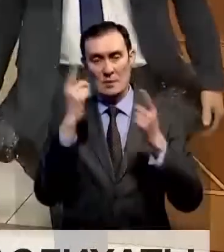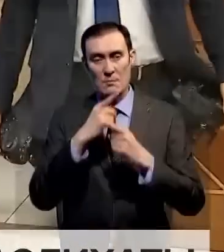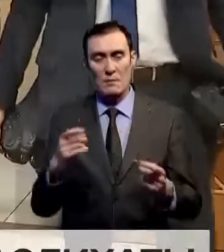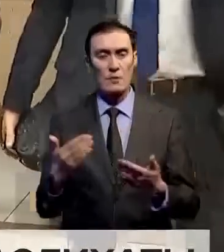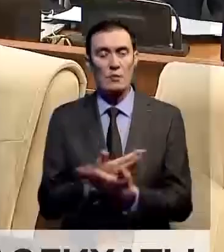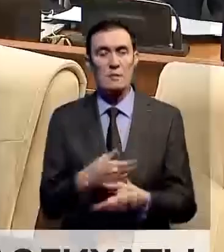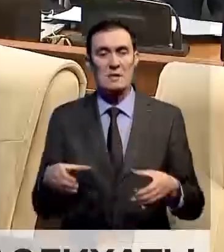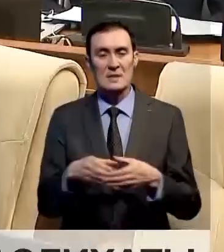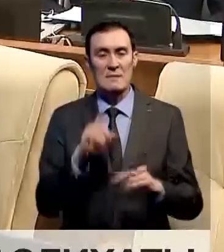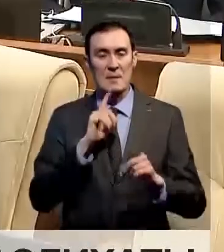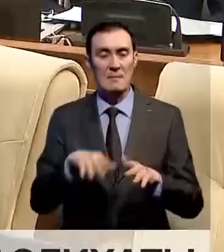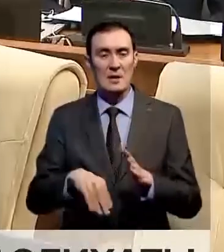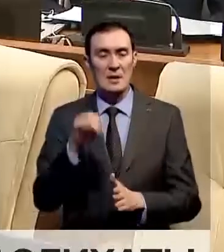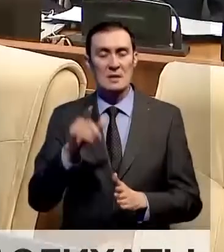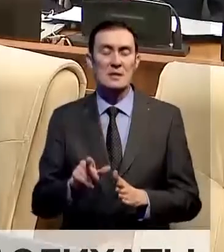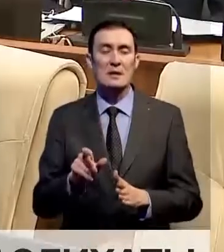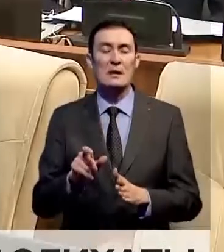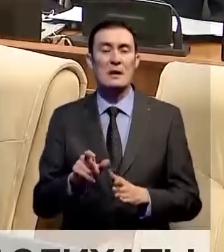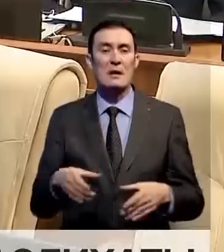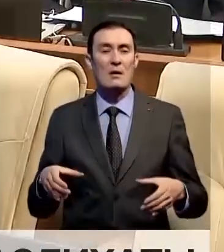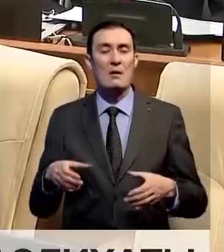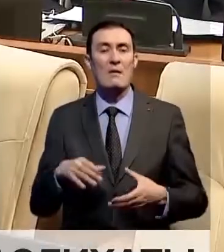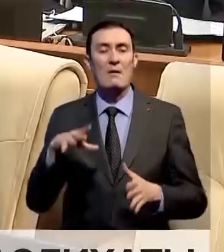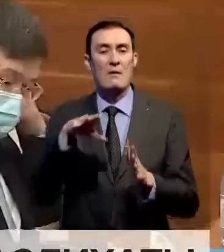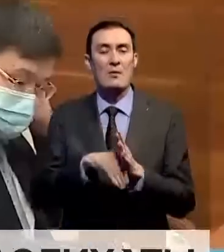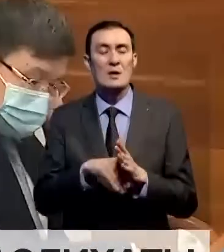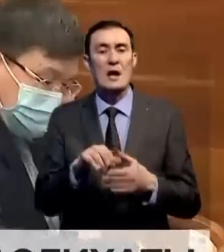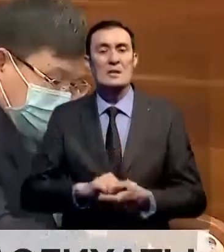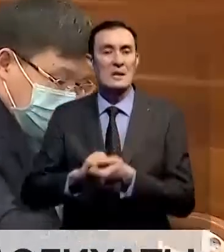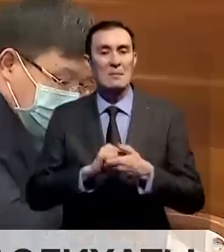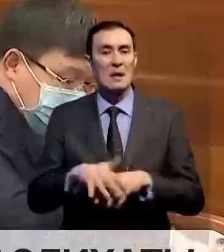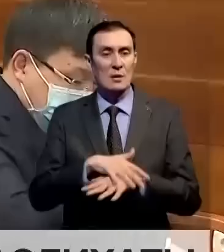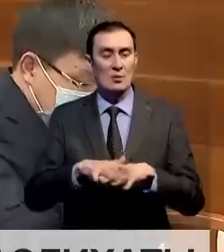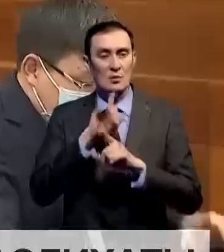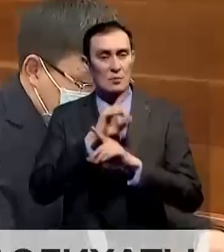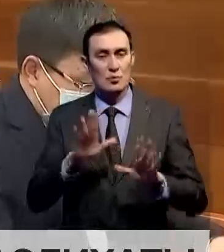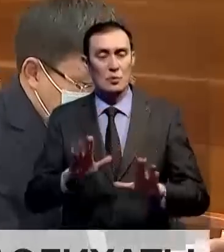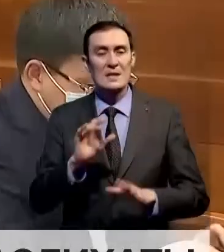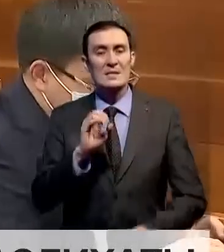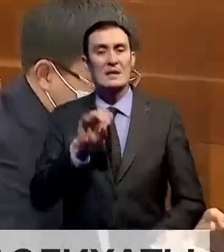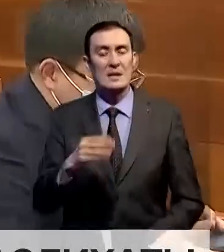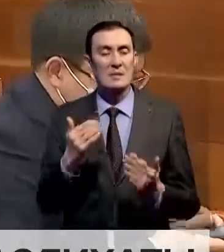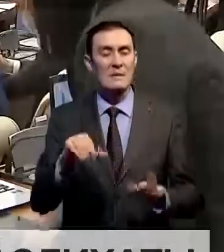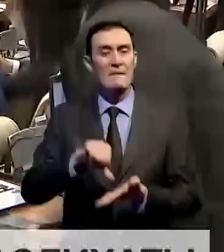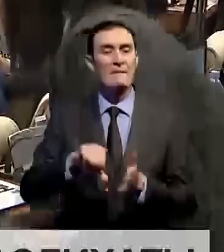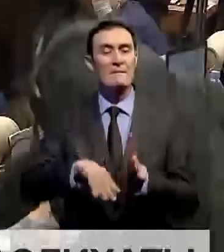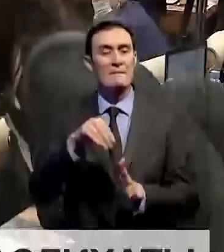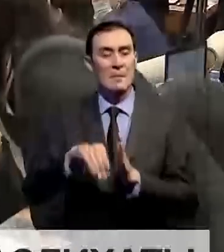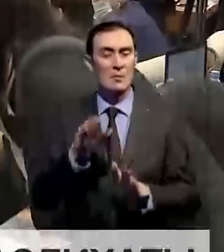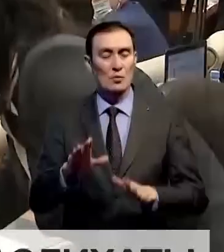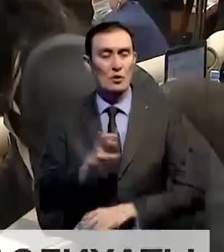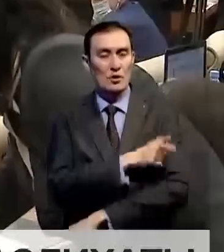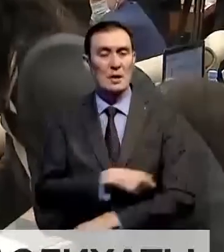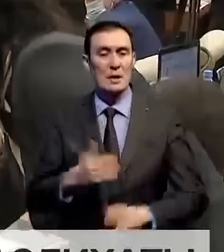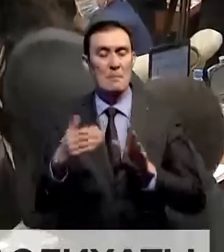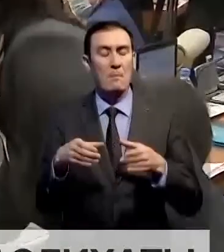новом составе Мажилиса не будет квоты от Ассамблеи народа Казахстана. Ее представители теперь будут в Сенате. Кроме того, участвовать в выборах могут не только члены